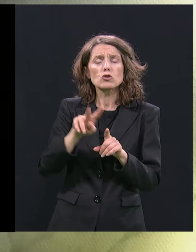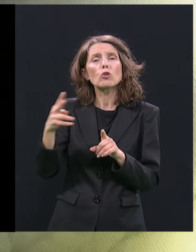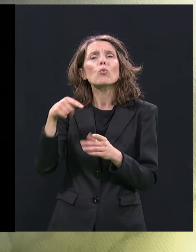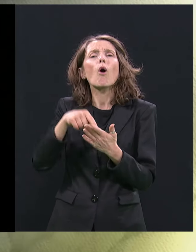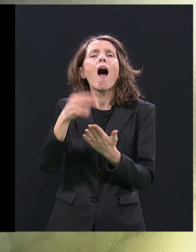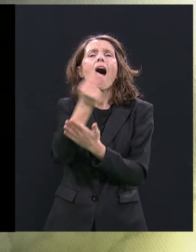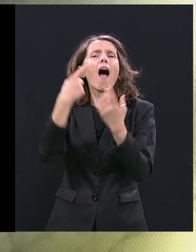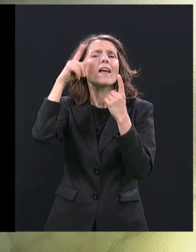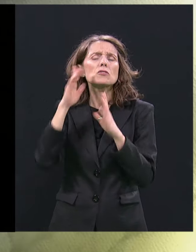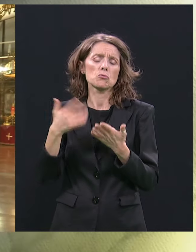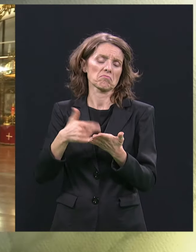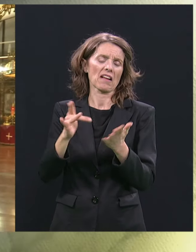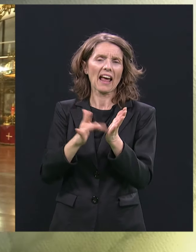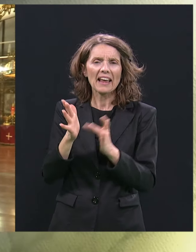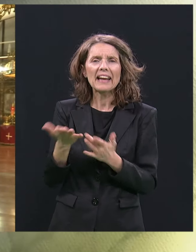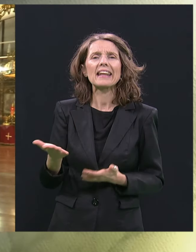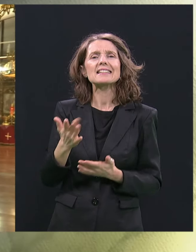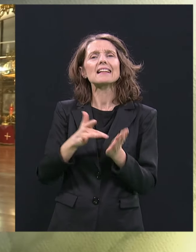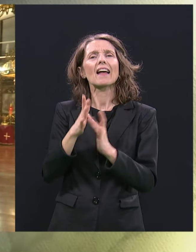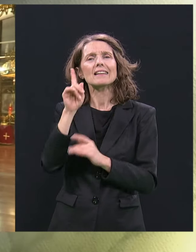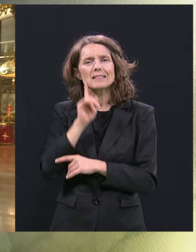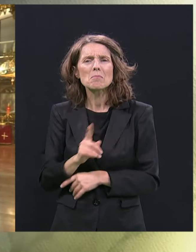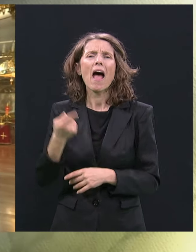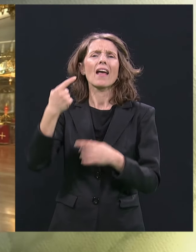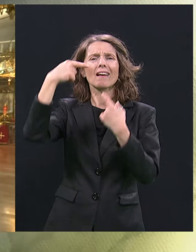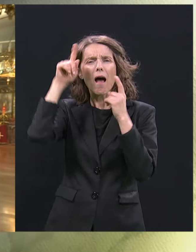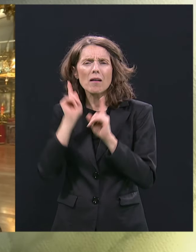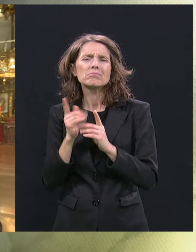Hrista, Bogorodice, apostola i arhanđela Mihajla.